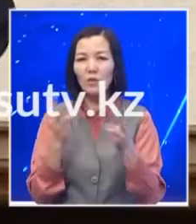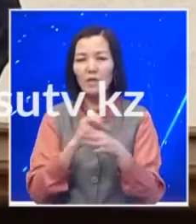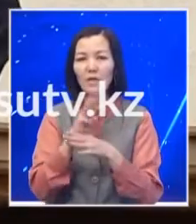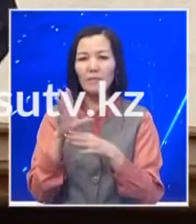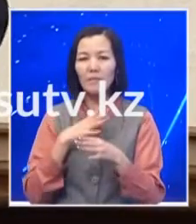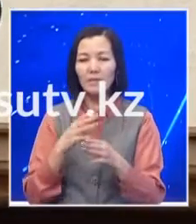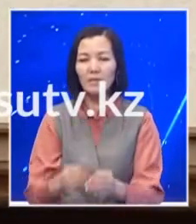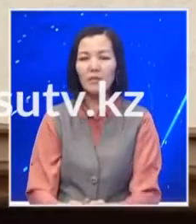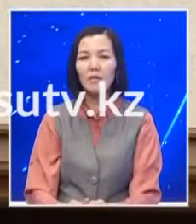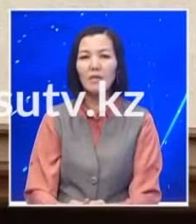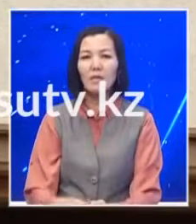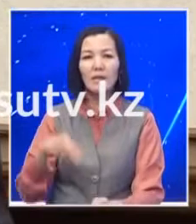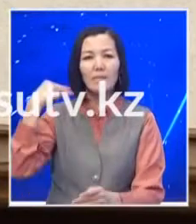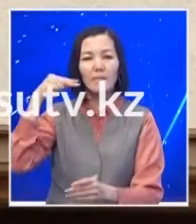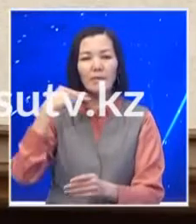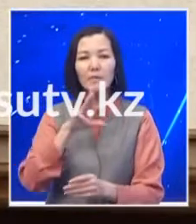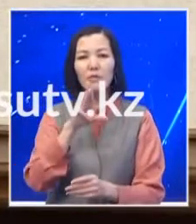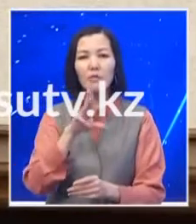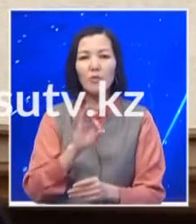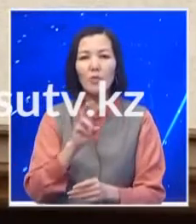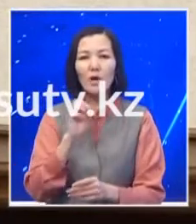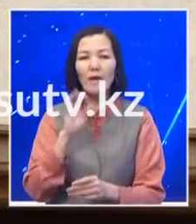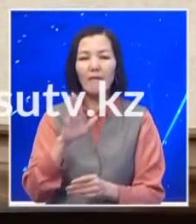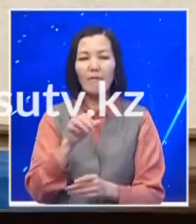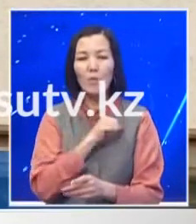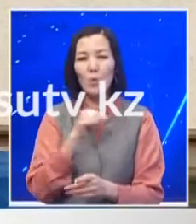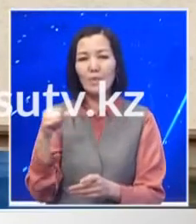Мемлекет басшысы Қасым-Жомарт Кемелұлы өзі